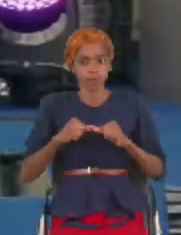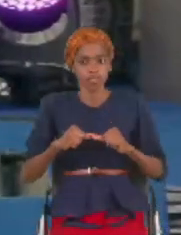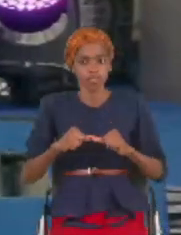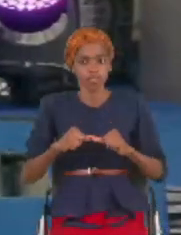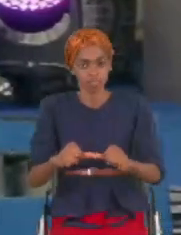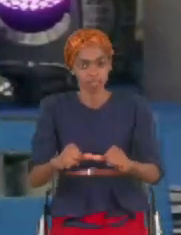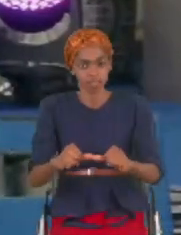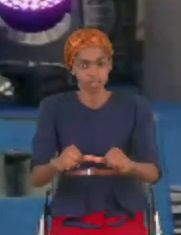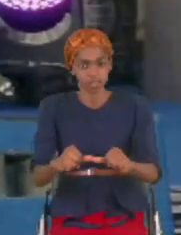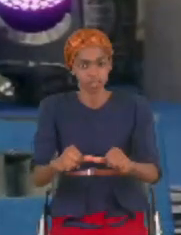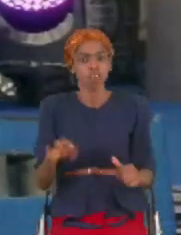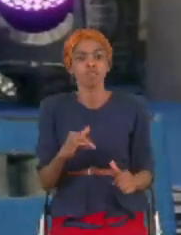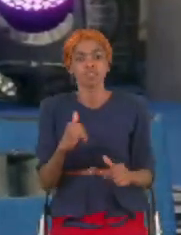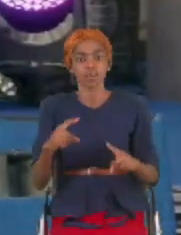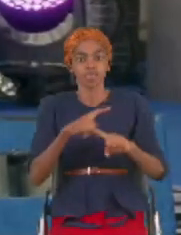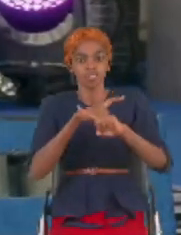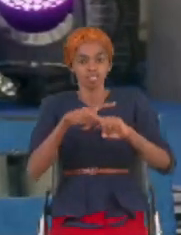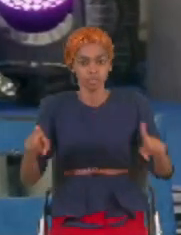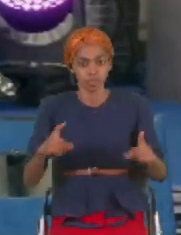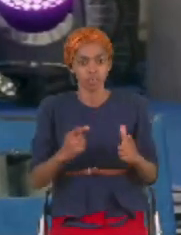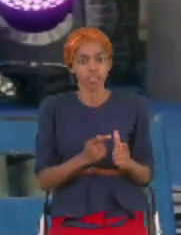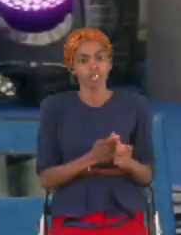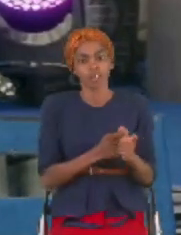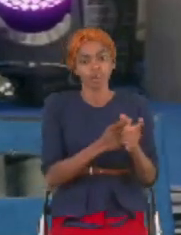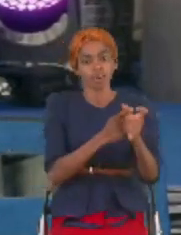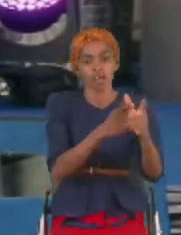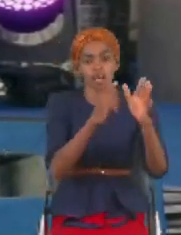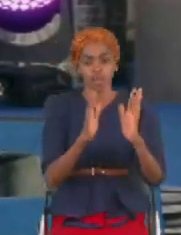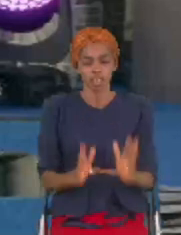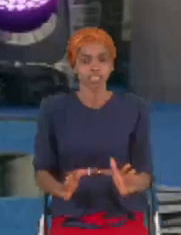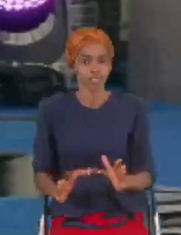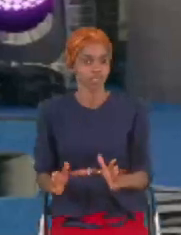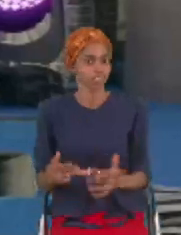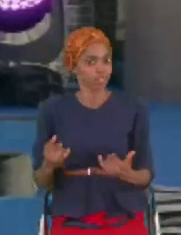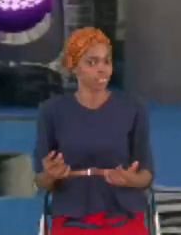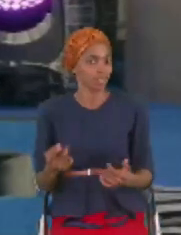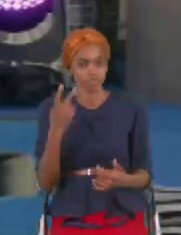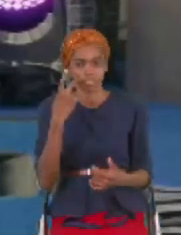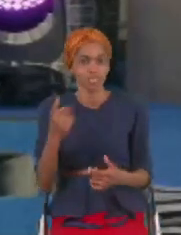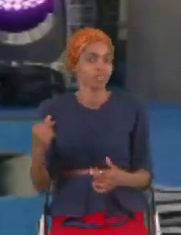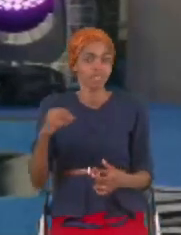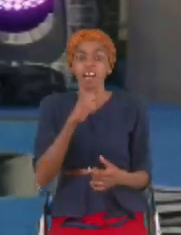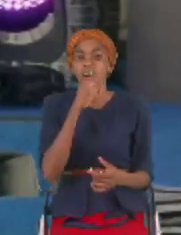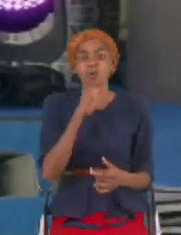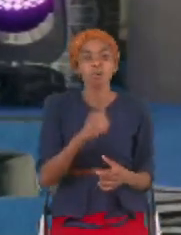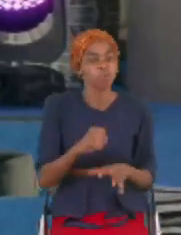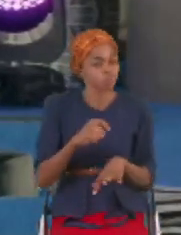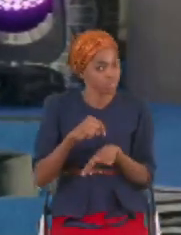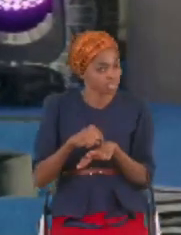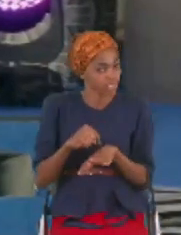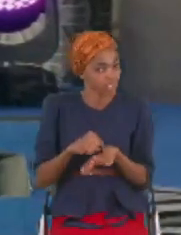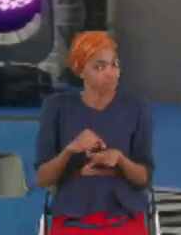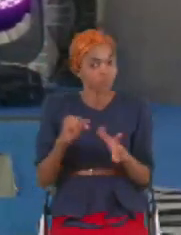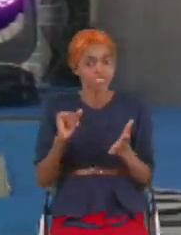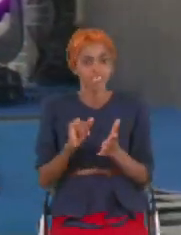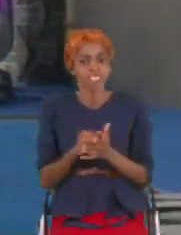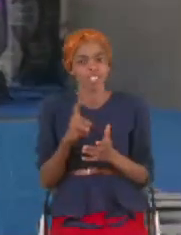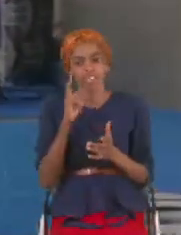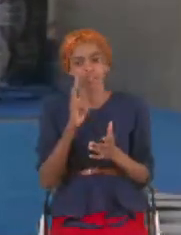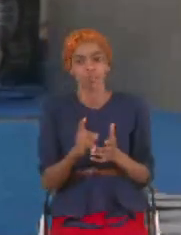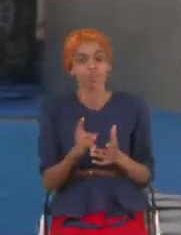des athlètes distingué depuis son temps à les temps anciens